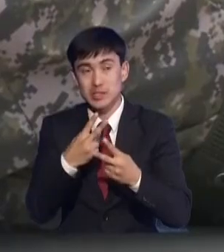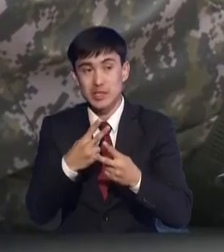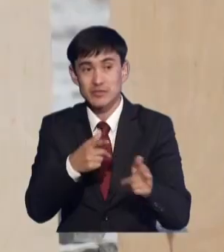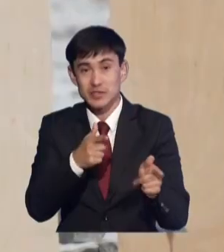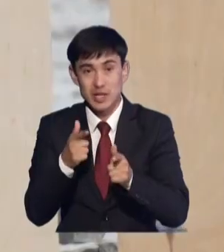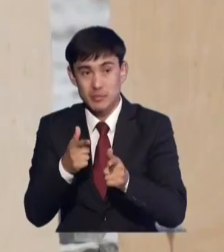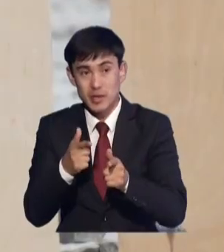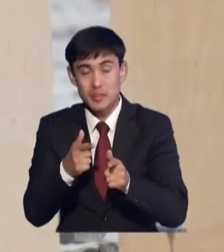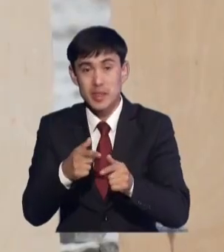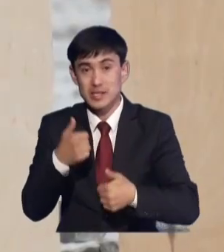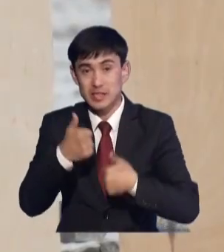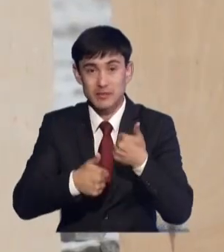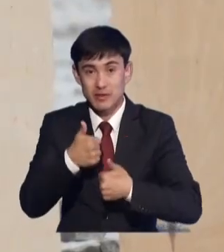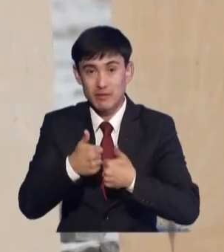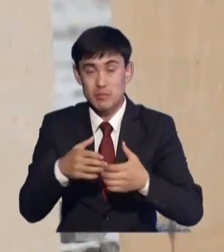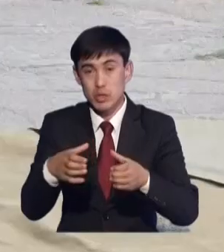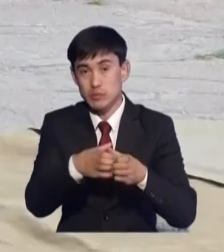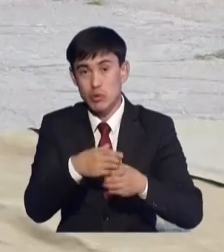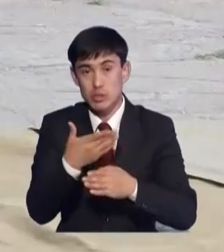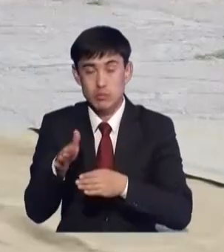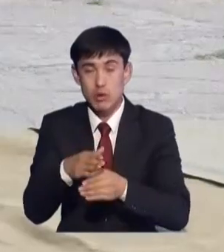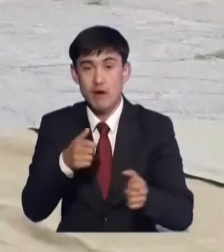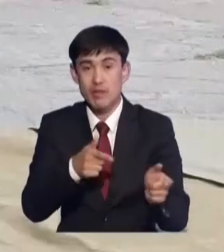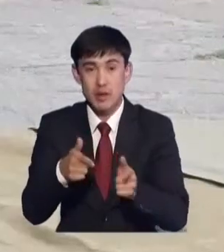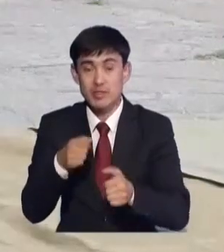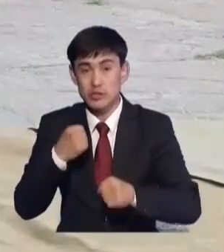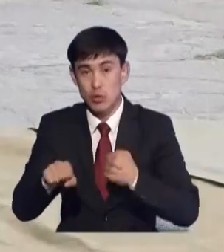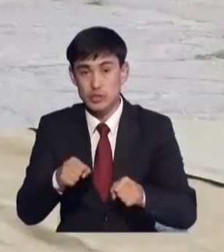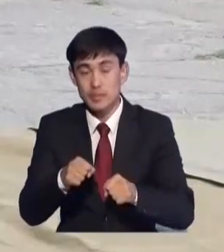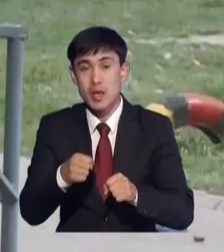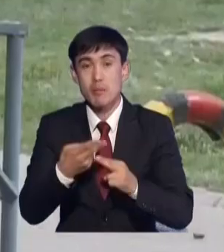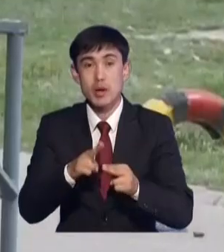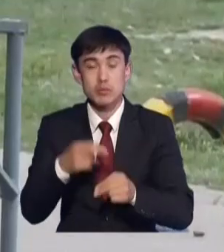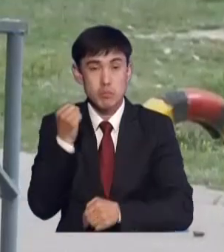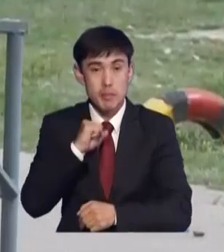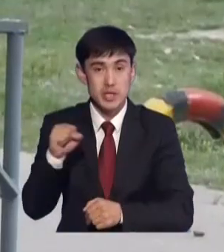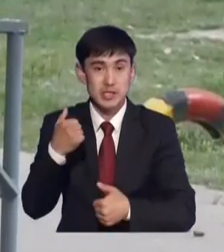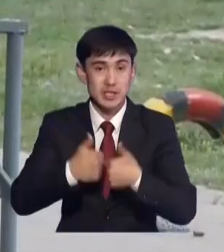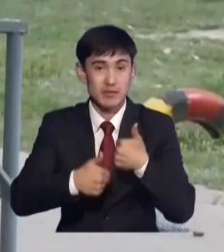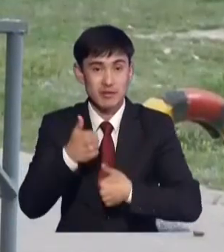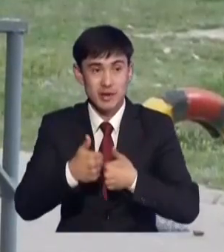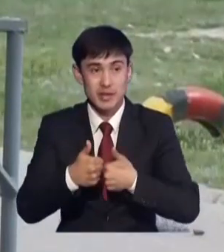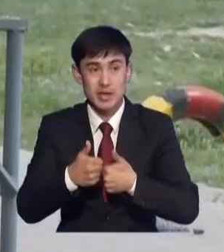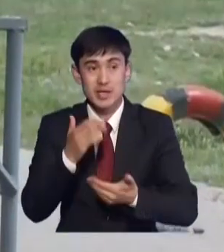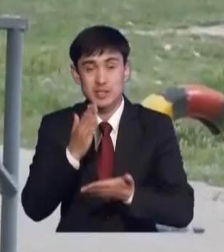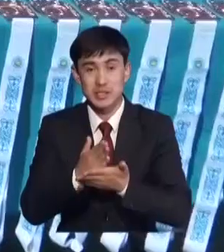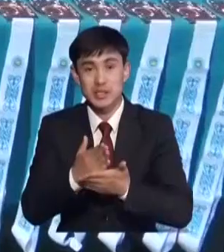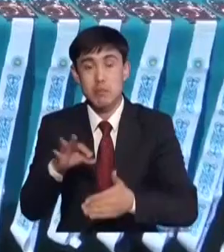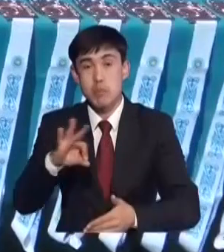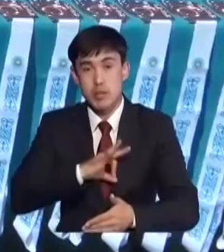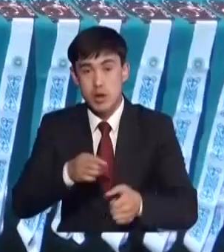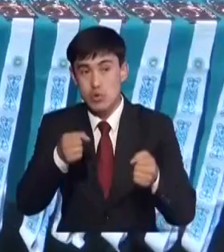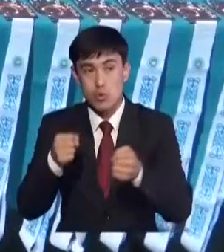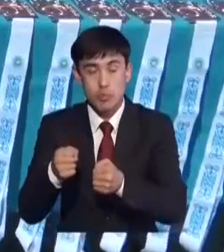стрельбе из оружия, ни в соревновании по сбору и разбору автоматов на скорость. Отметим, что победителям этих соревнований предусмотрены медали и